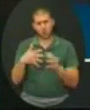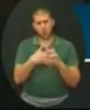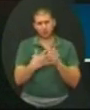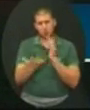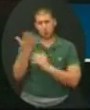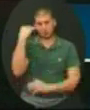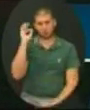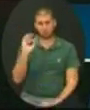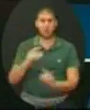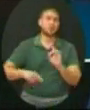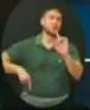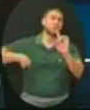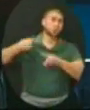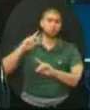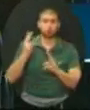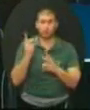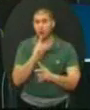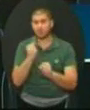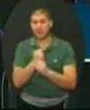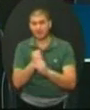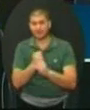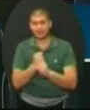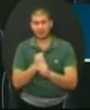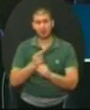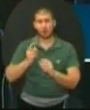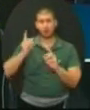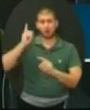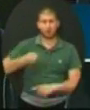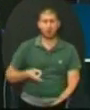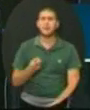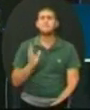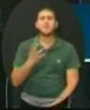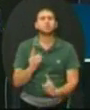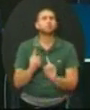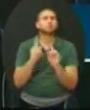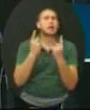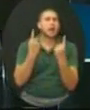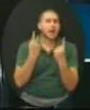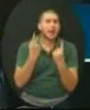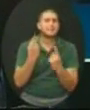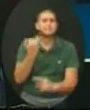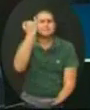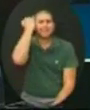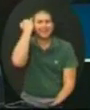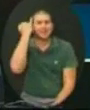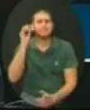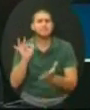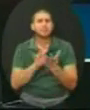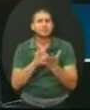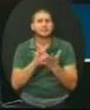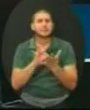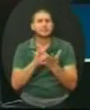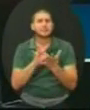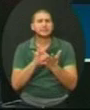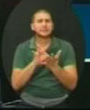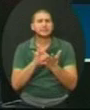כדי שהחבאה בתור לא תעשה לה משפט שדה? תראי, מה שקרה הוא זה שפקידים במשרד